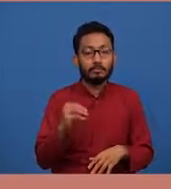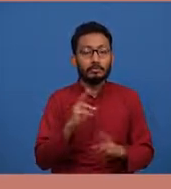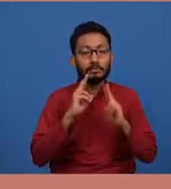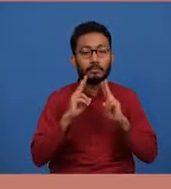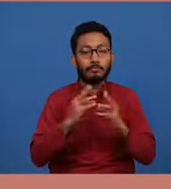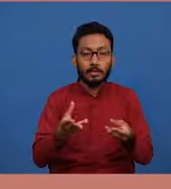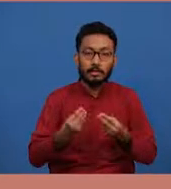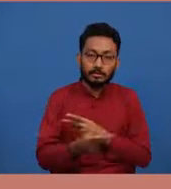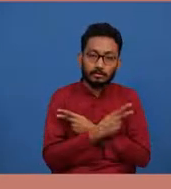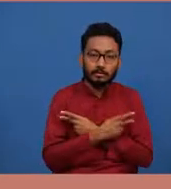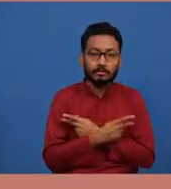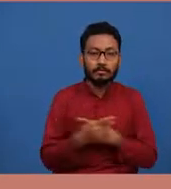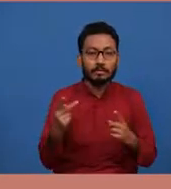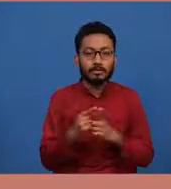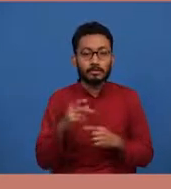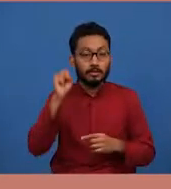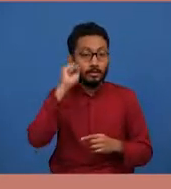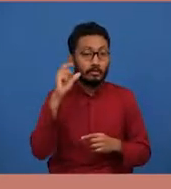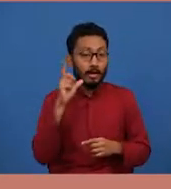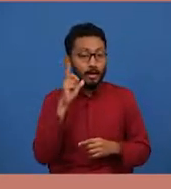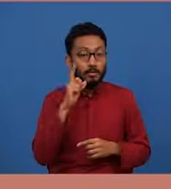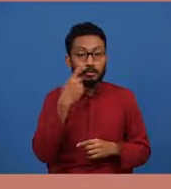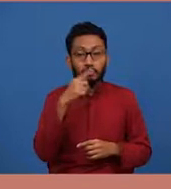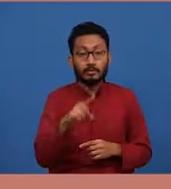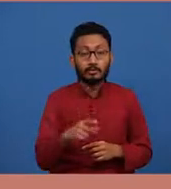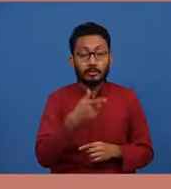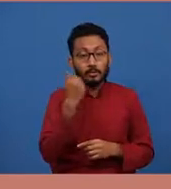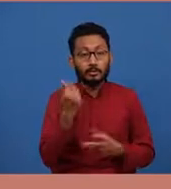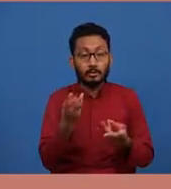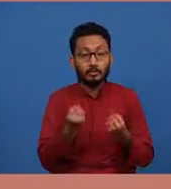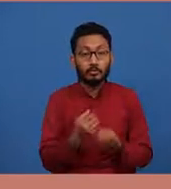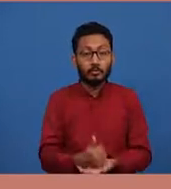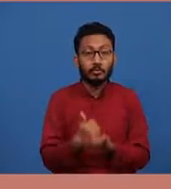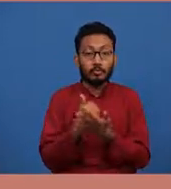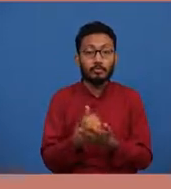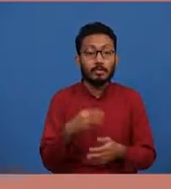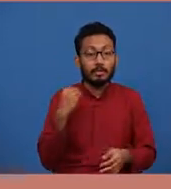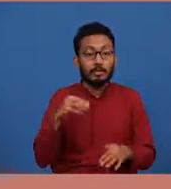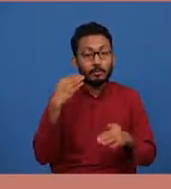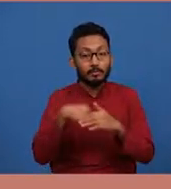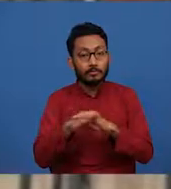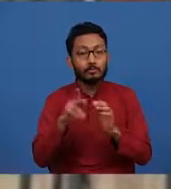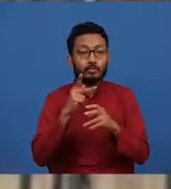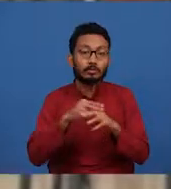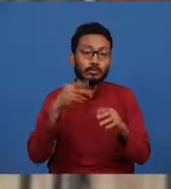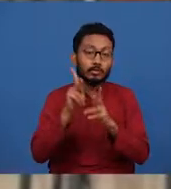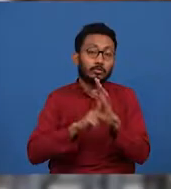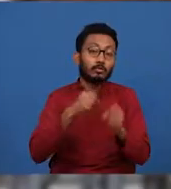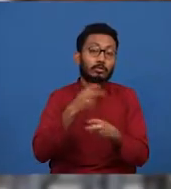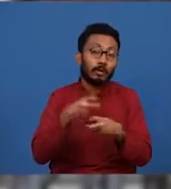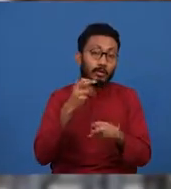Lebah kerana sanggup menolong mereka ketika dalam kesusahan.